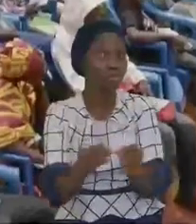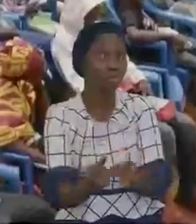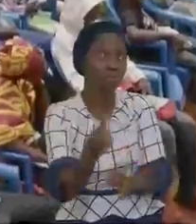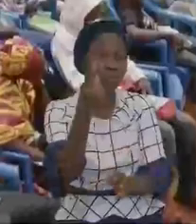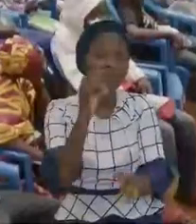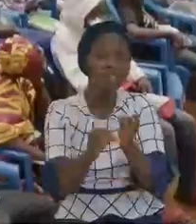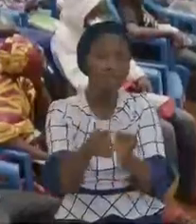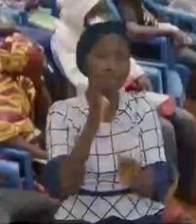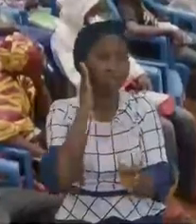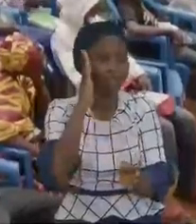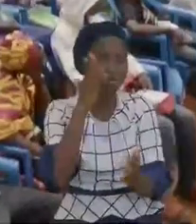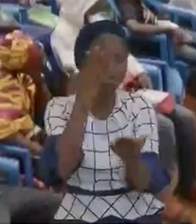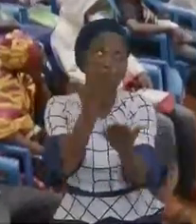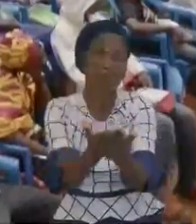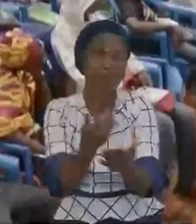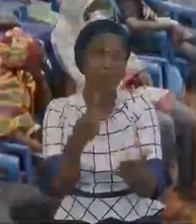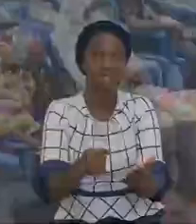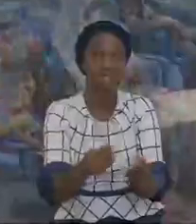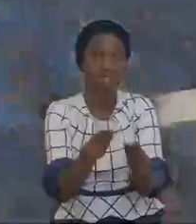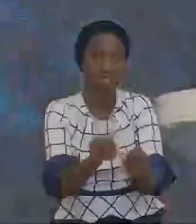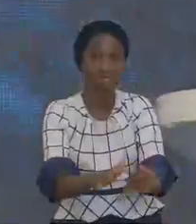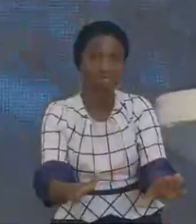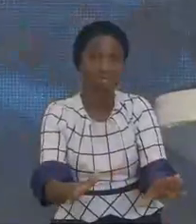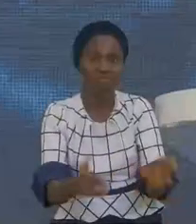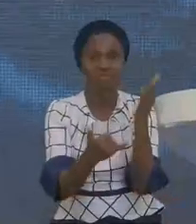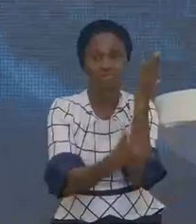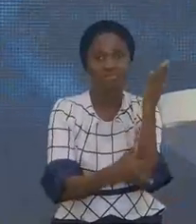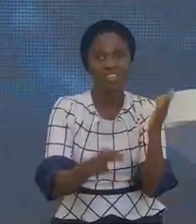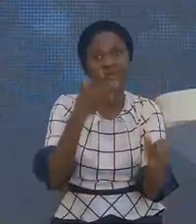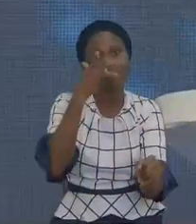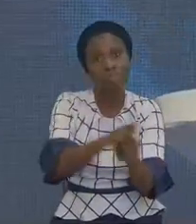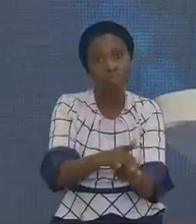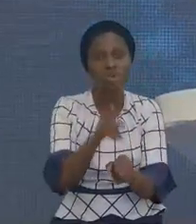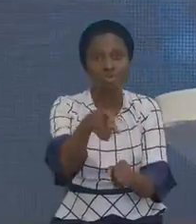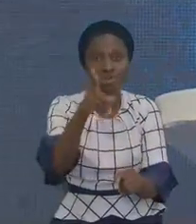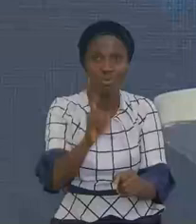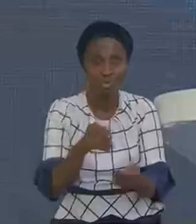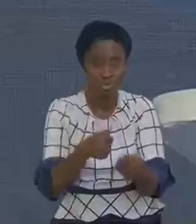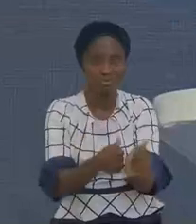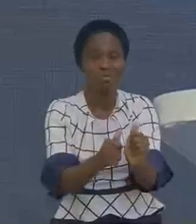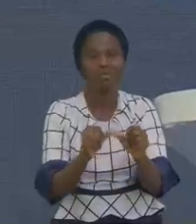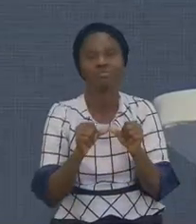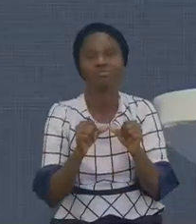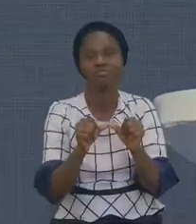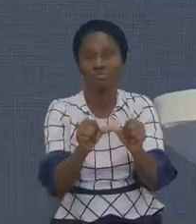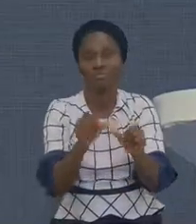promise, tu dois suivre de façon consistante chaque pas dans ta vie. Chaque pas dans